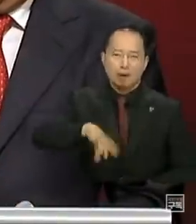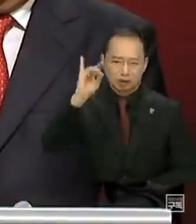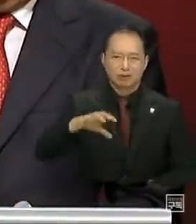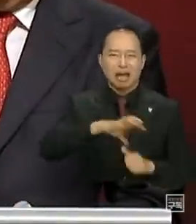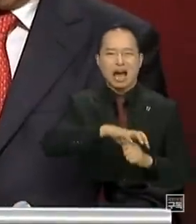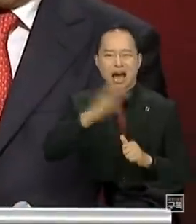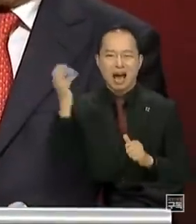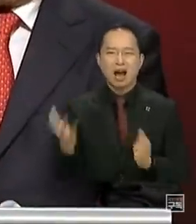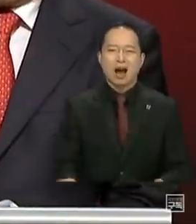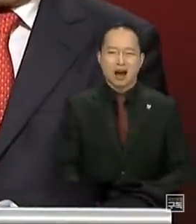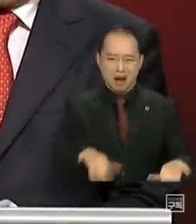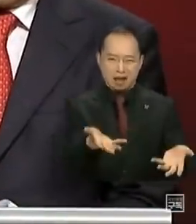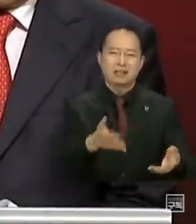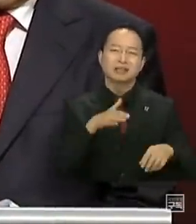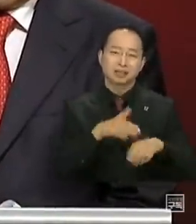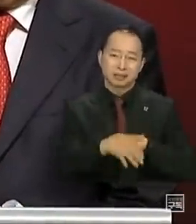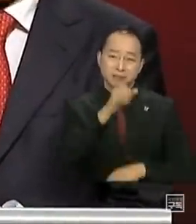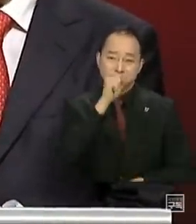하고 또